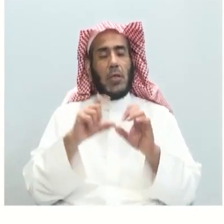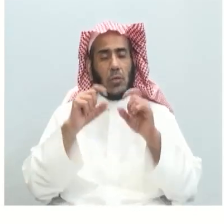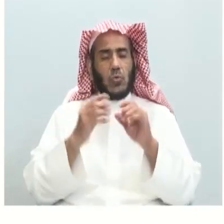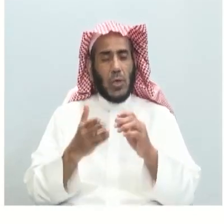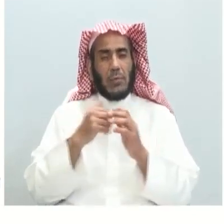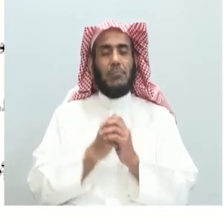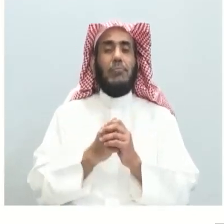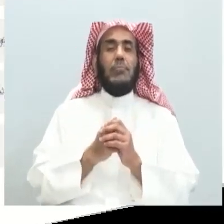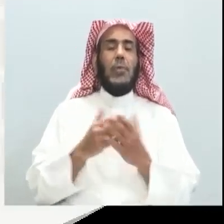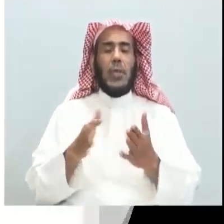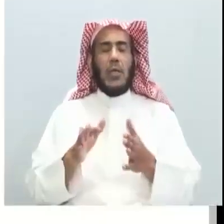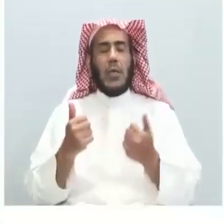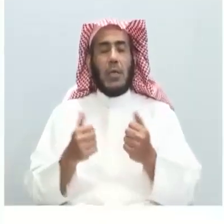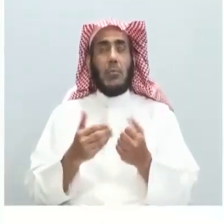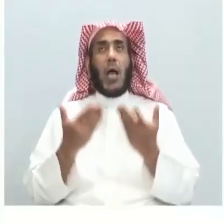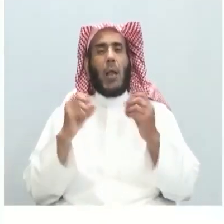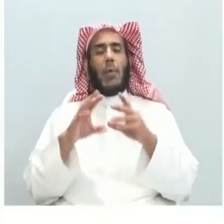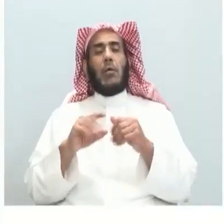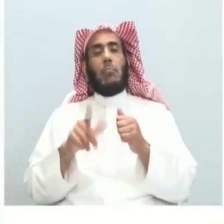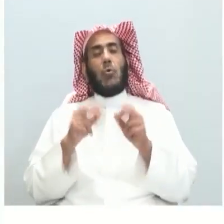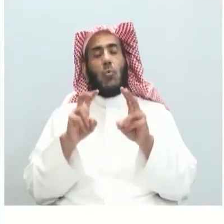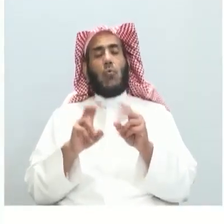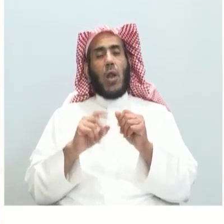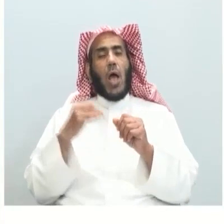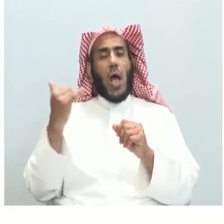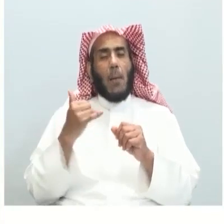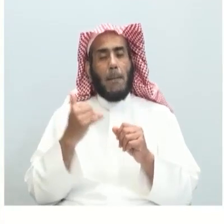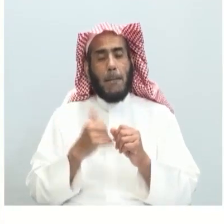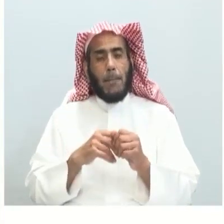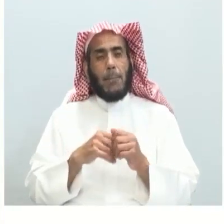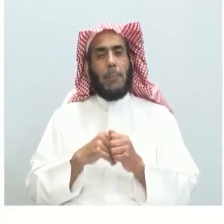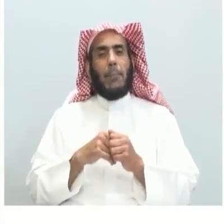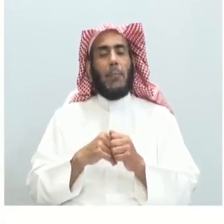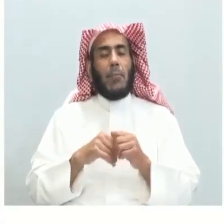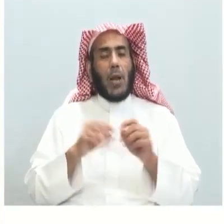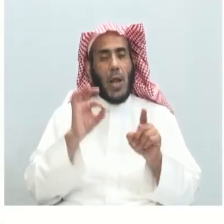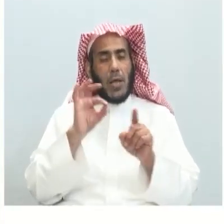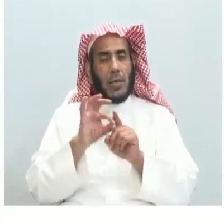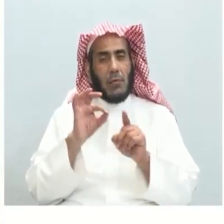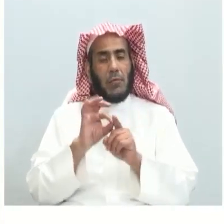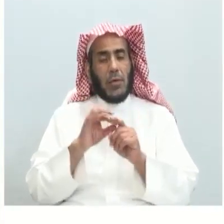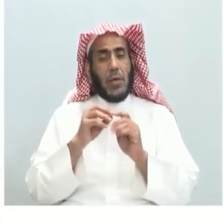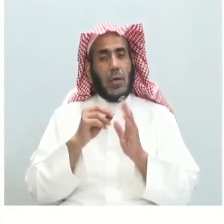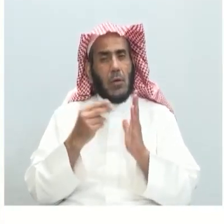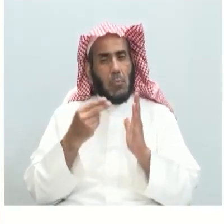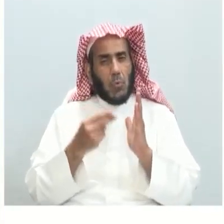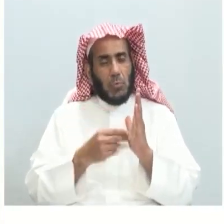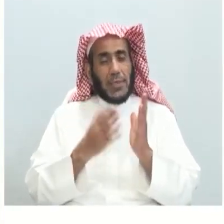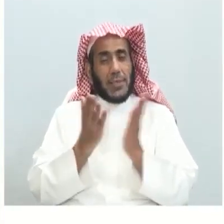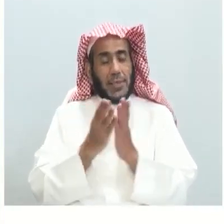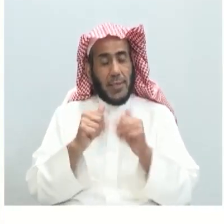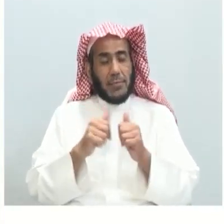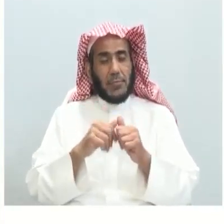الكريمه نبدا على بركه الله بالوقوف على ابرز واهم الاهداف المرسومه لدرس